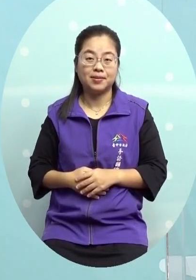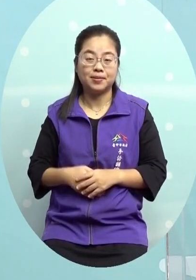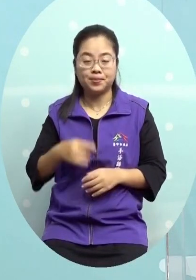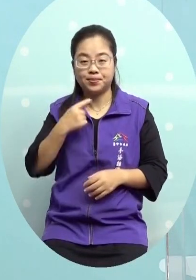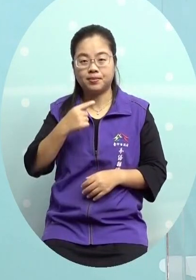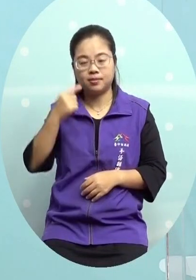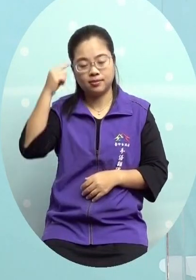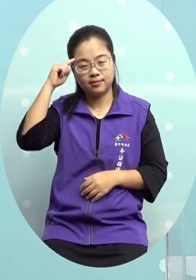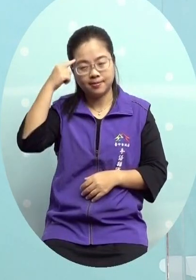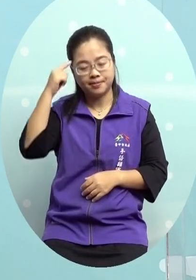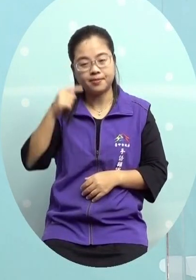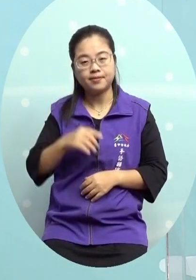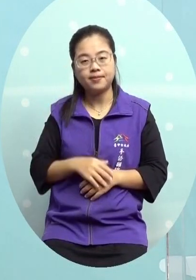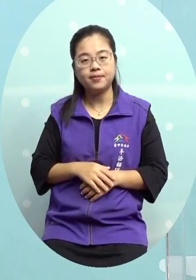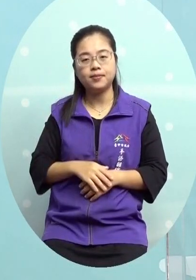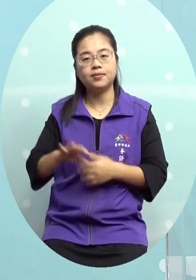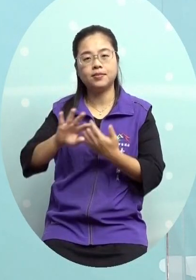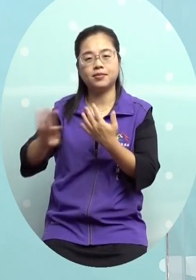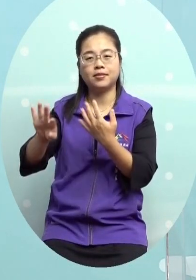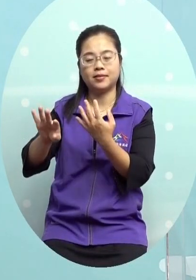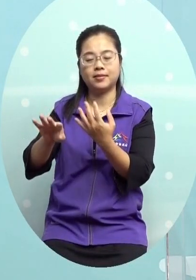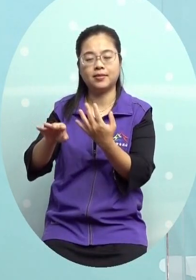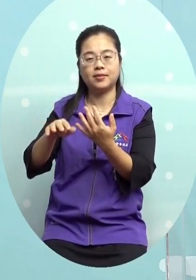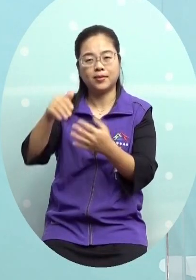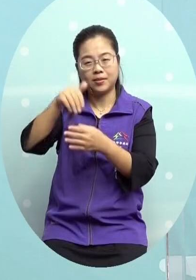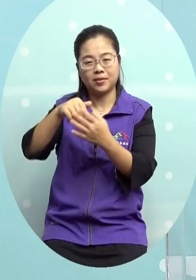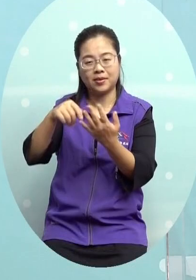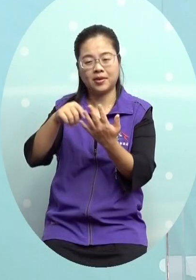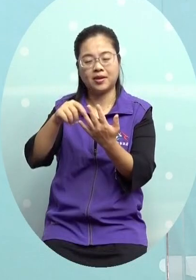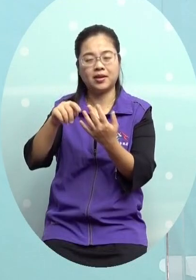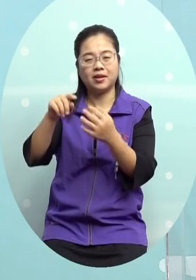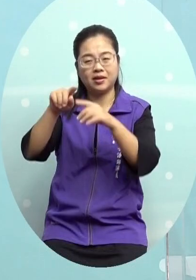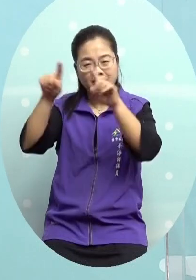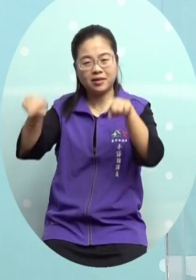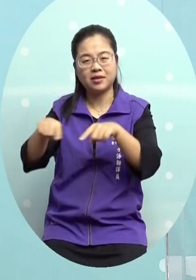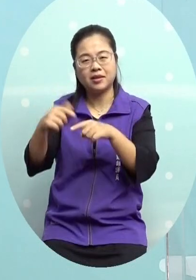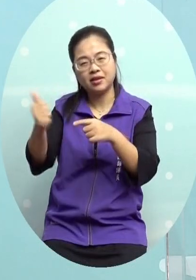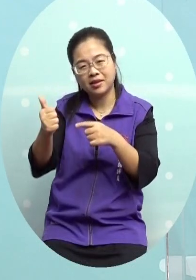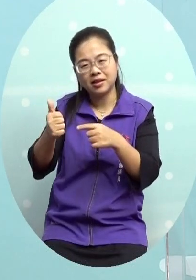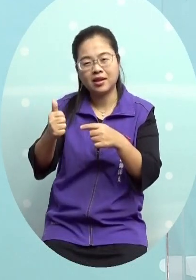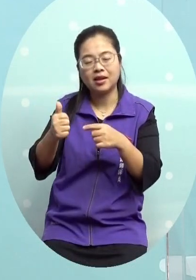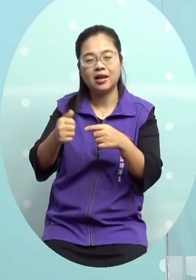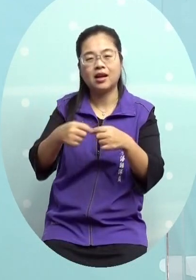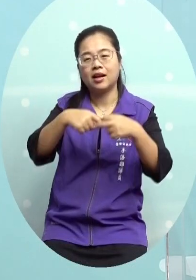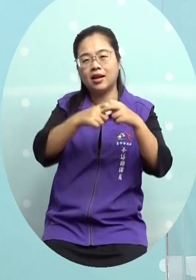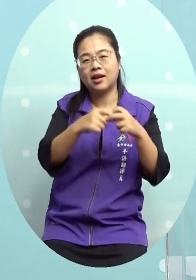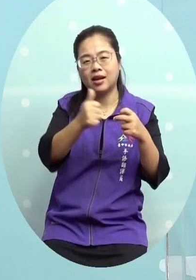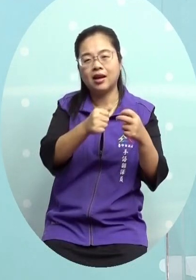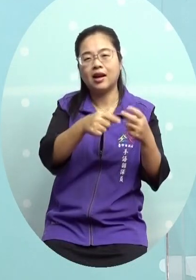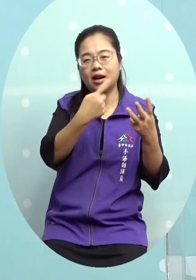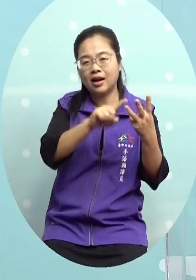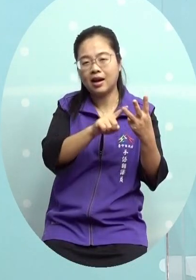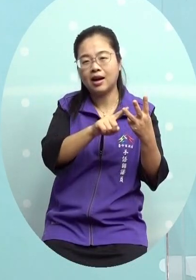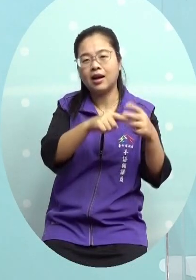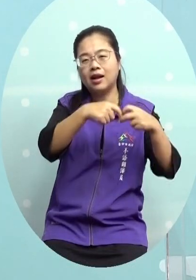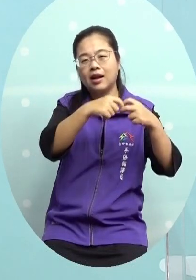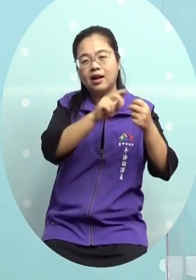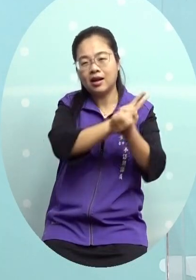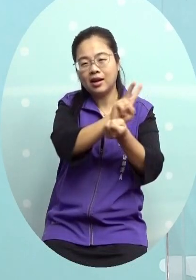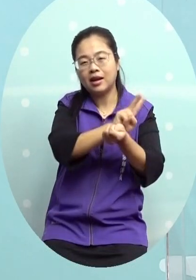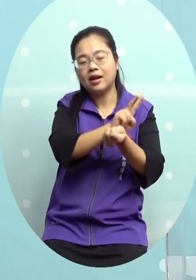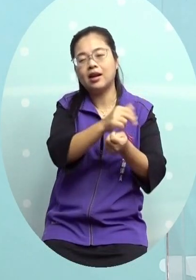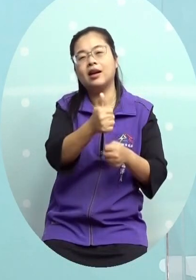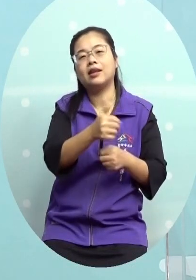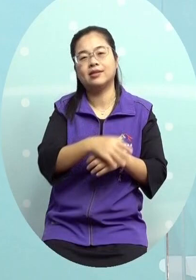我反倒是对于我们其他三位候选人张炯春先生、李生汉先生以及林金莲先